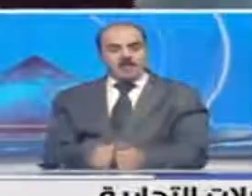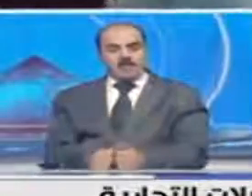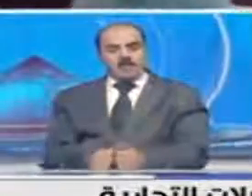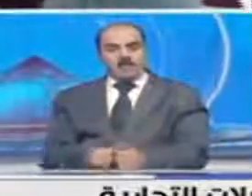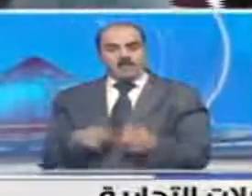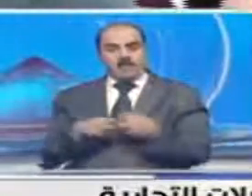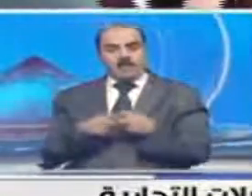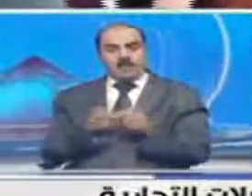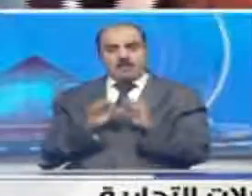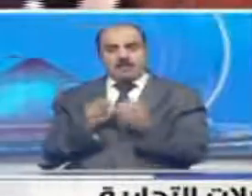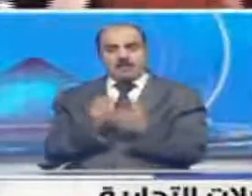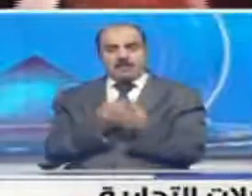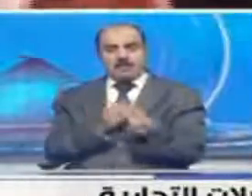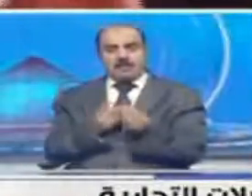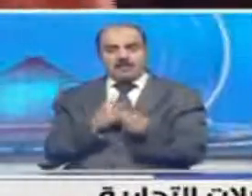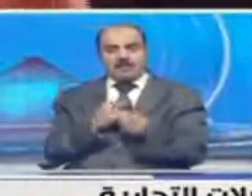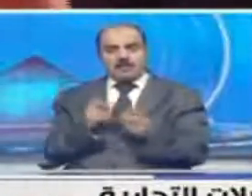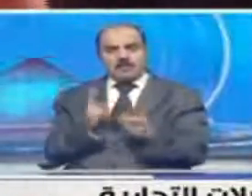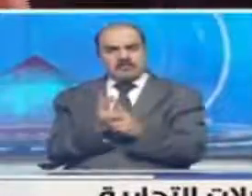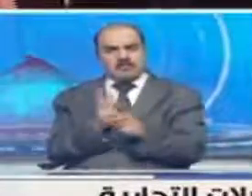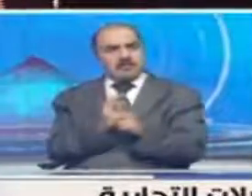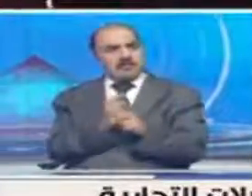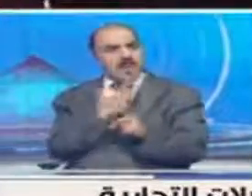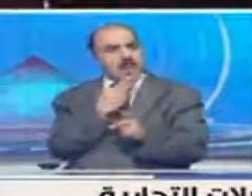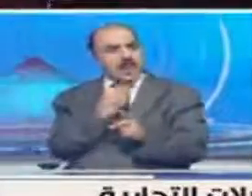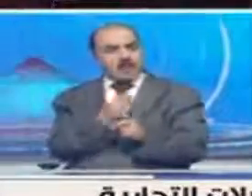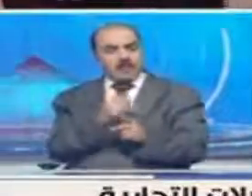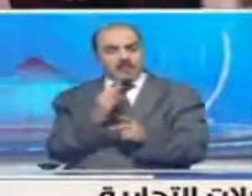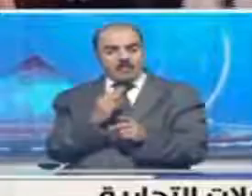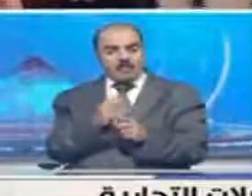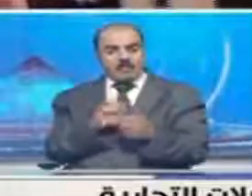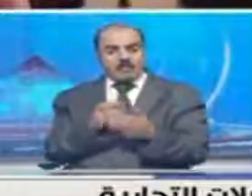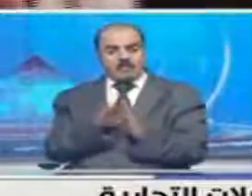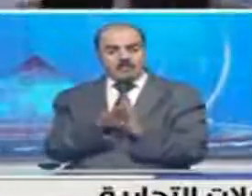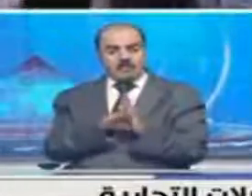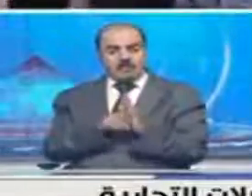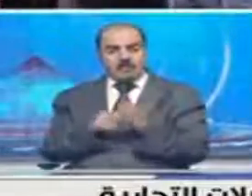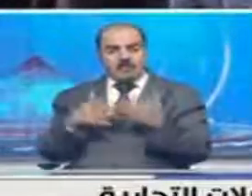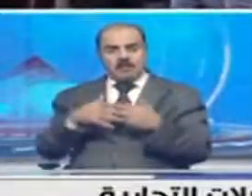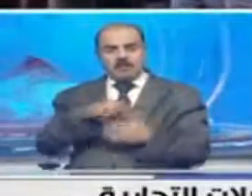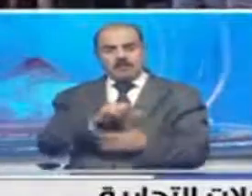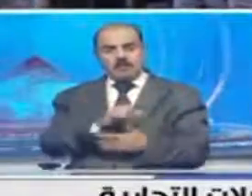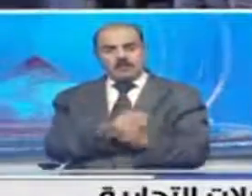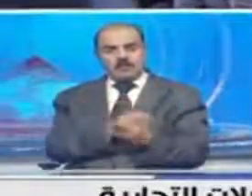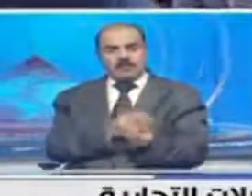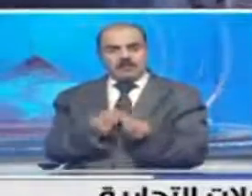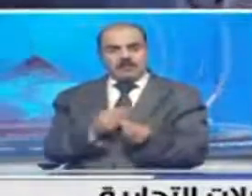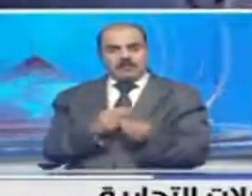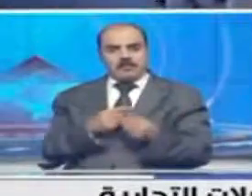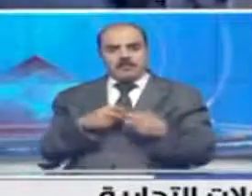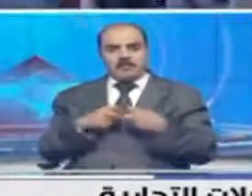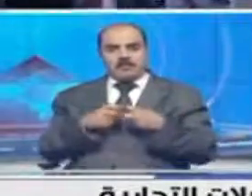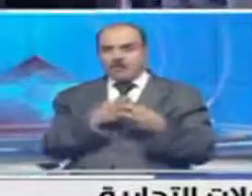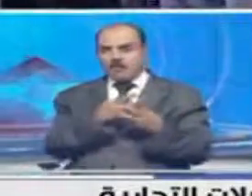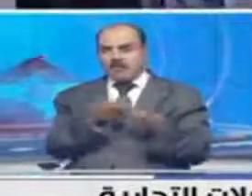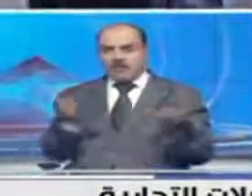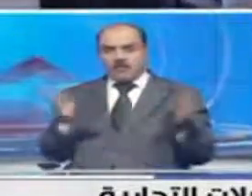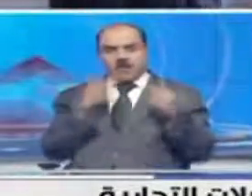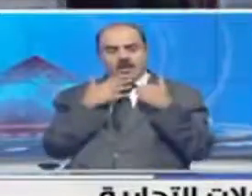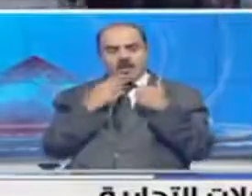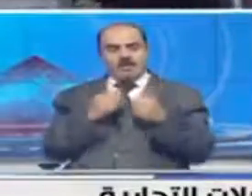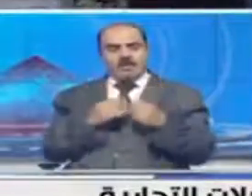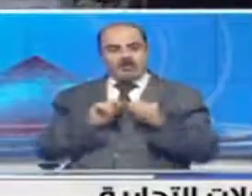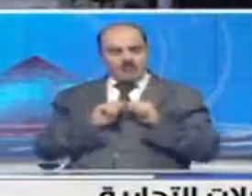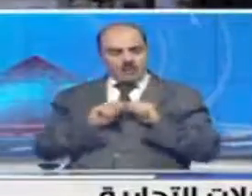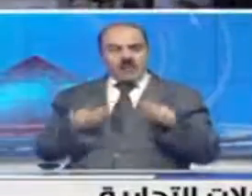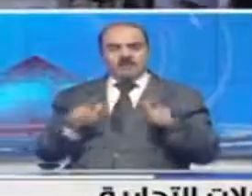بيزنكس لرواد الأعمال يشكل ملتقى هام يجمع بين كل مكونات المنظومة الاستثمارية، حيث يتيح للعارضين فرص التعرف